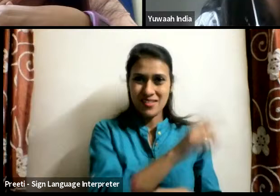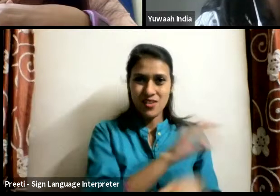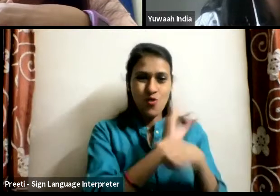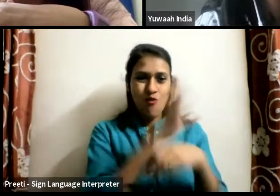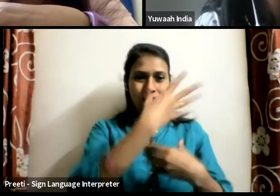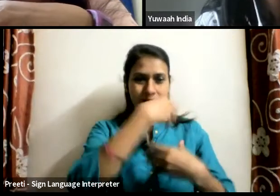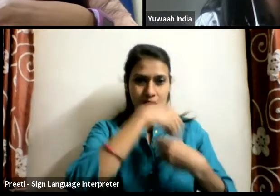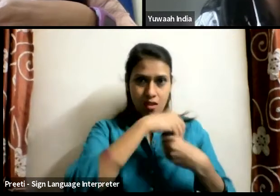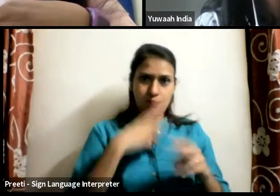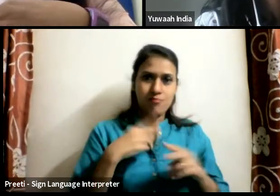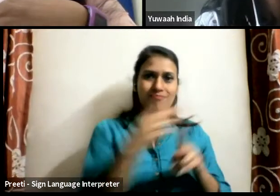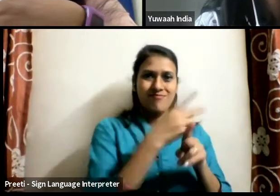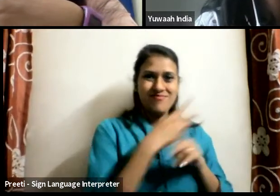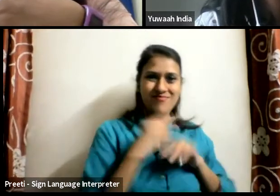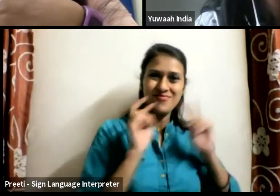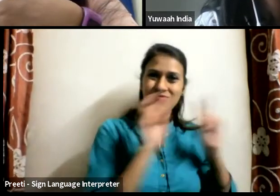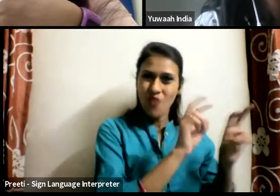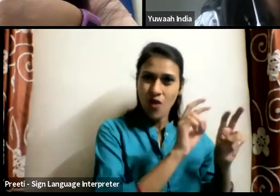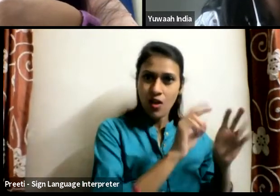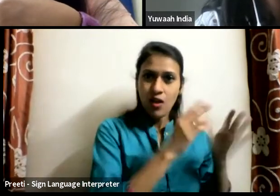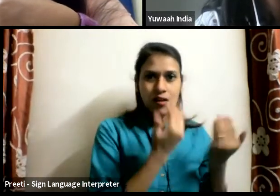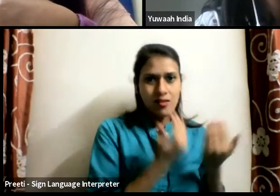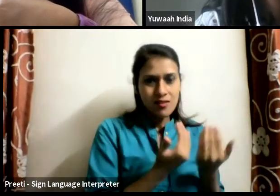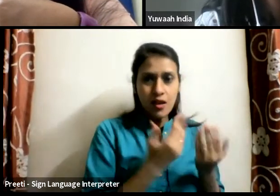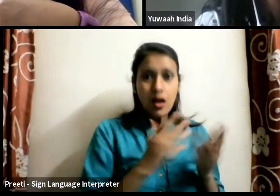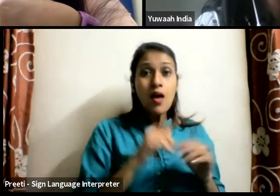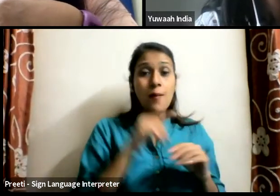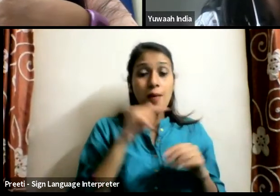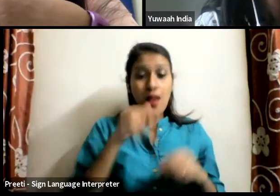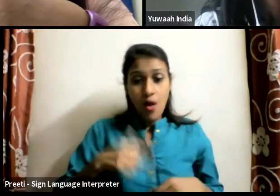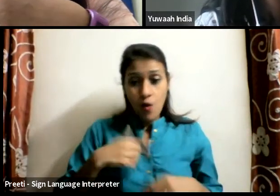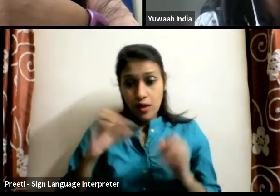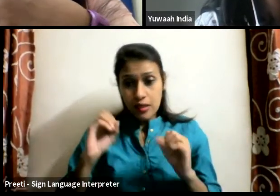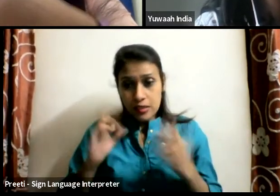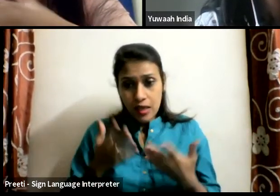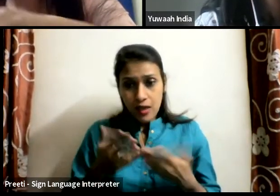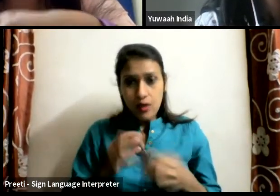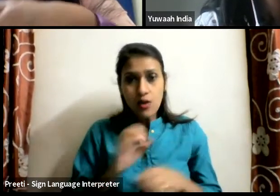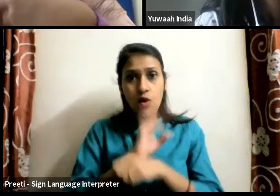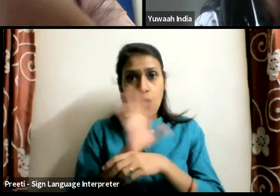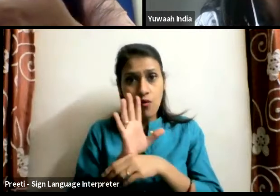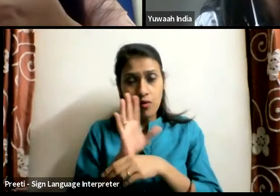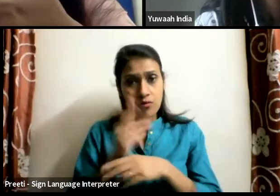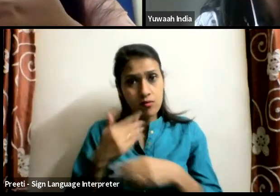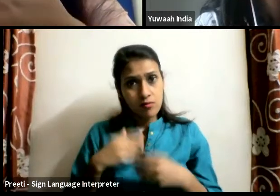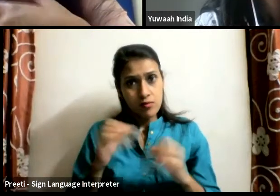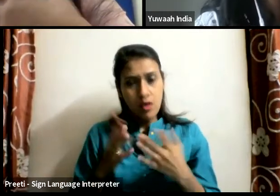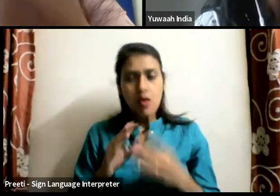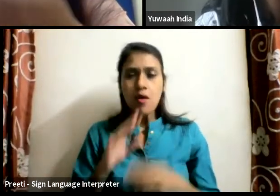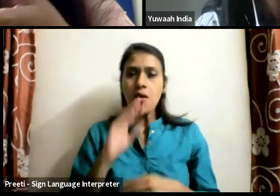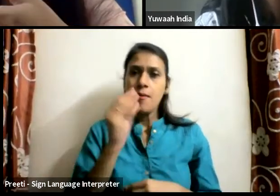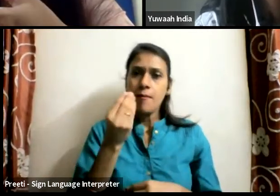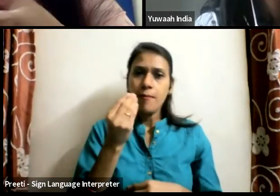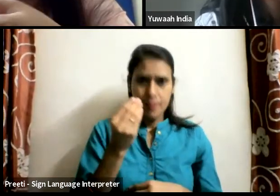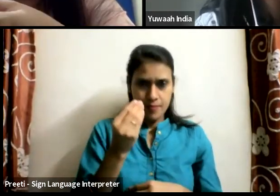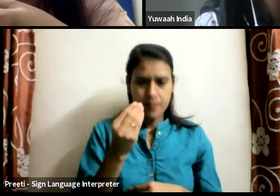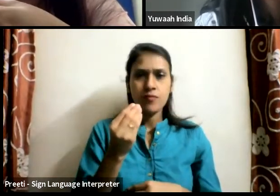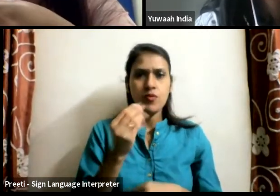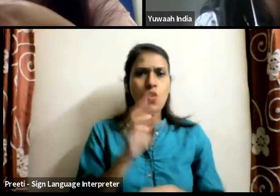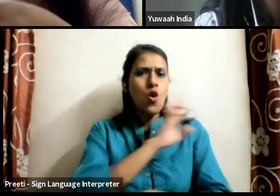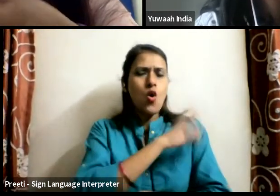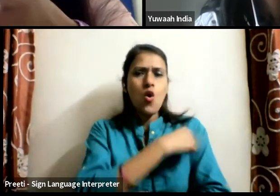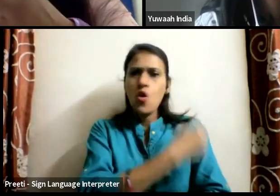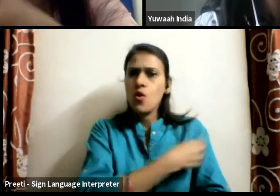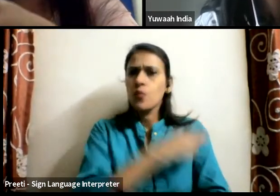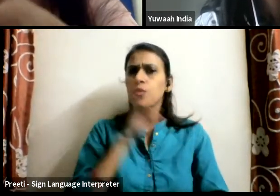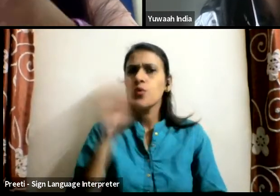सकता है, तो उस समय ये बेटर होगा कि आप किसी कोविड केयर फैसिलिटी में चले जाएं। दिस इज नॉट अ हॉस्पिटल कोविड केयर